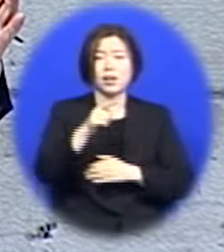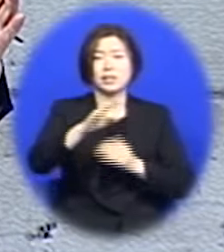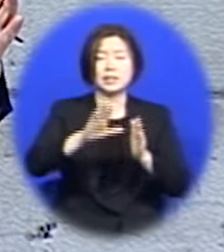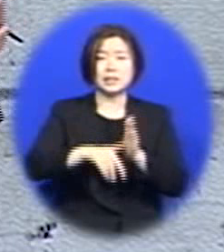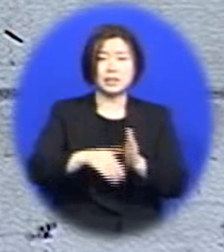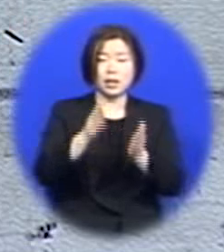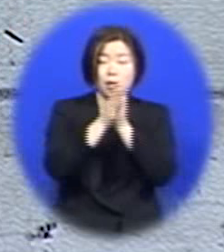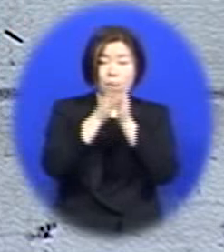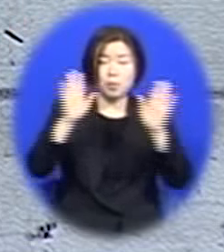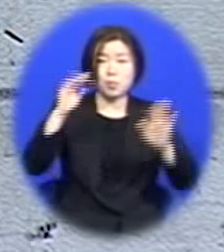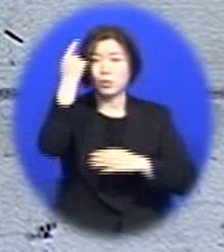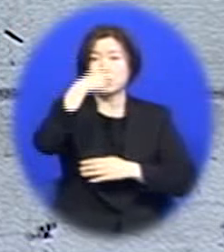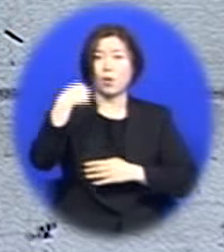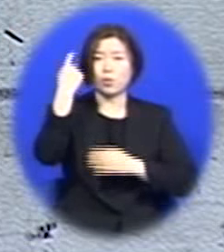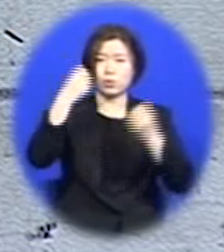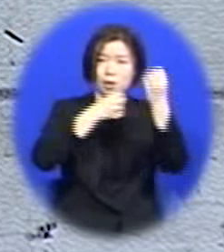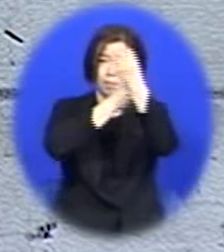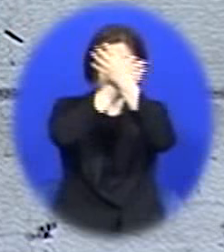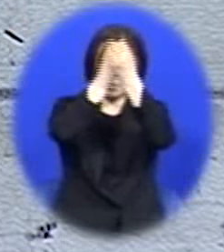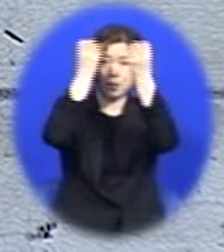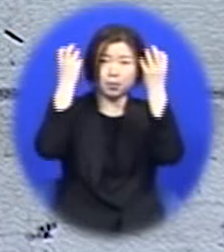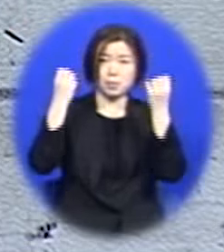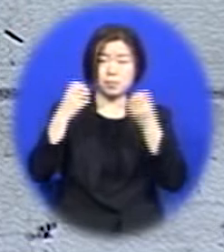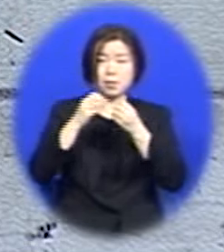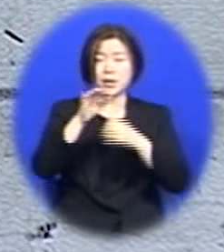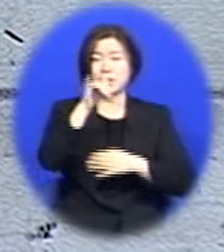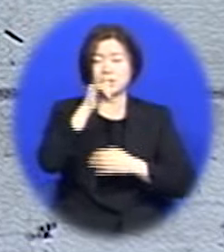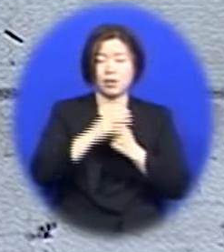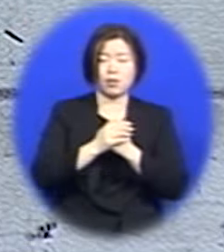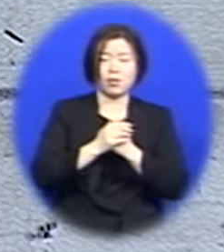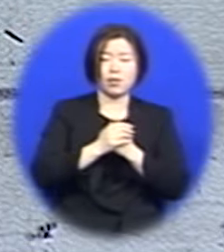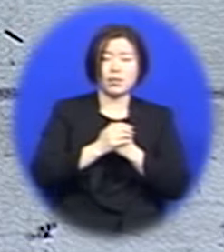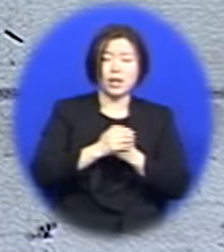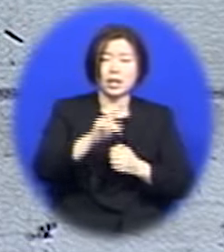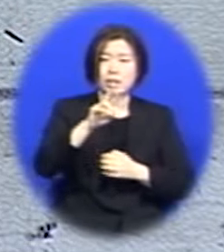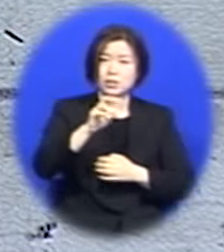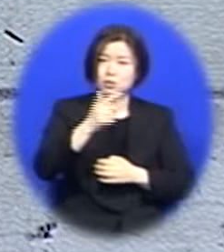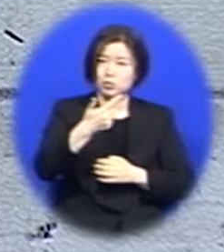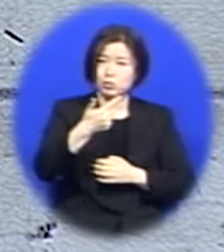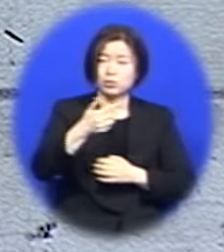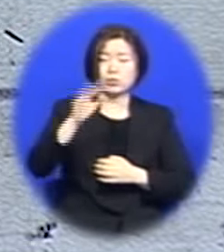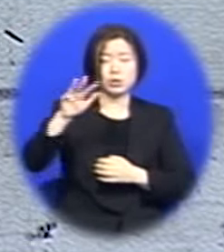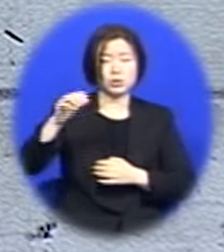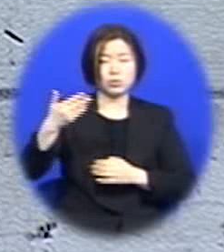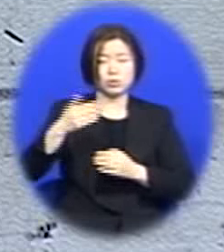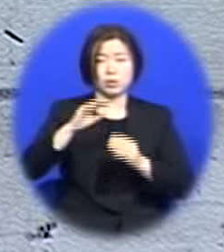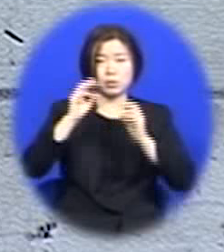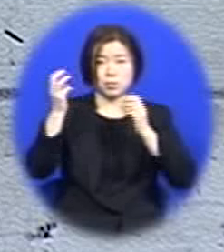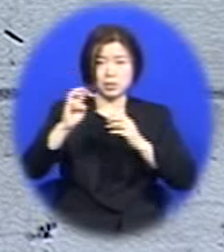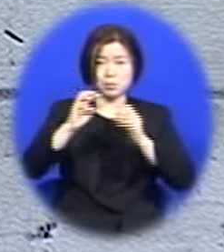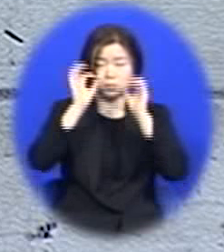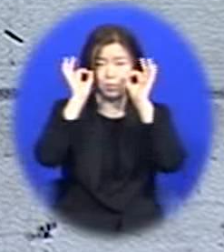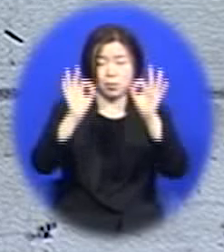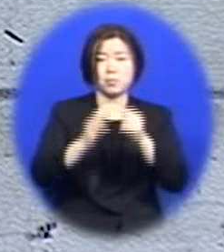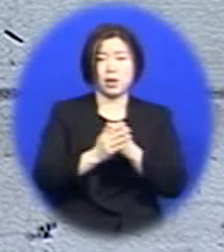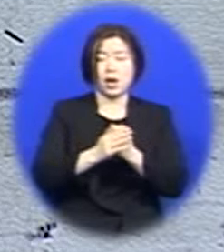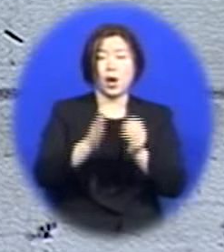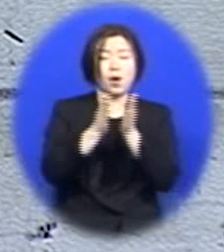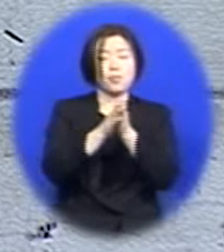납니다. 출애굽기 34장 29절 30절에 보면 모세는 몰랐어요. 자기 얼굴에 광채가